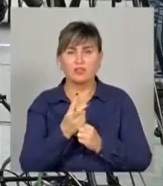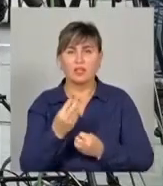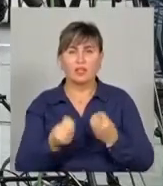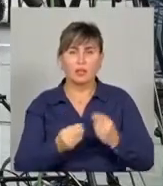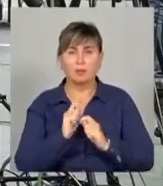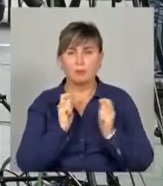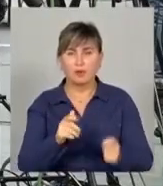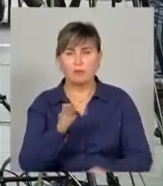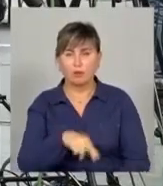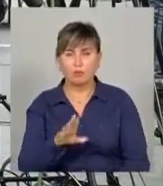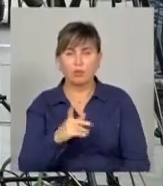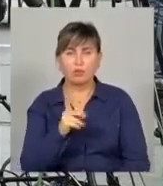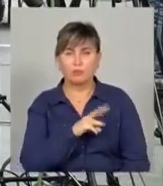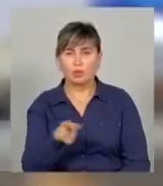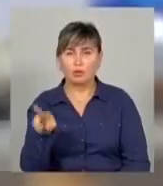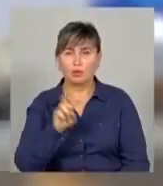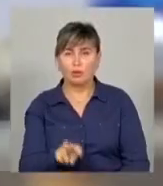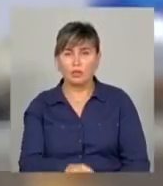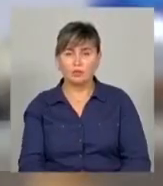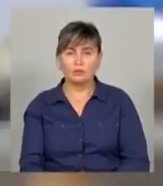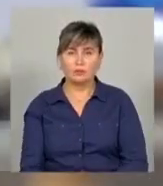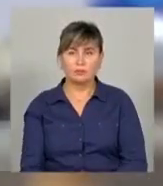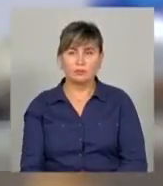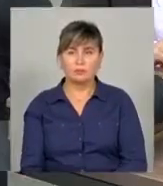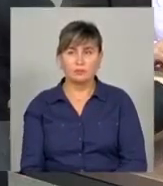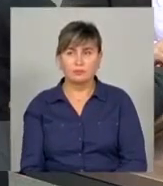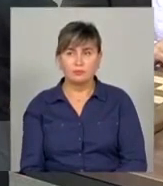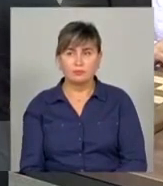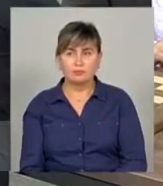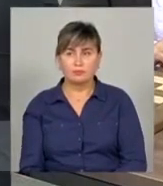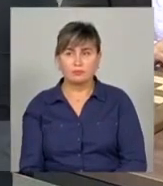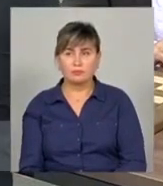Призовой фонд составляет 1 миллион долларов. Максим Козлов, Сагындык Нарыков, телеканал «Алматы».